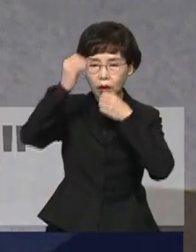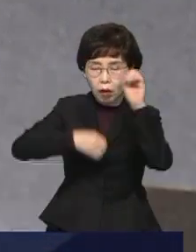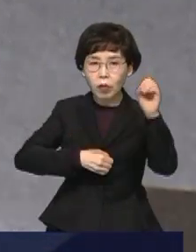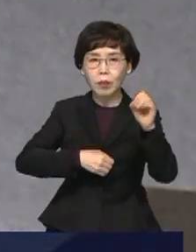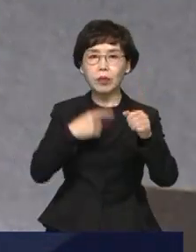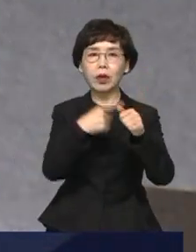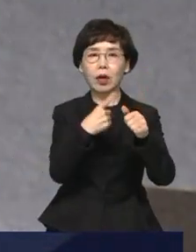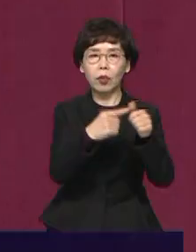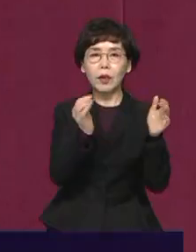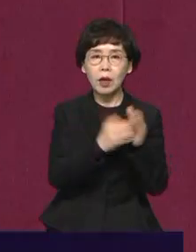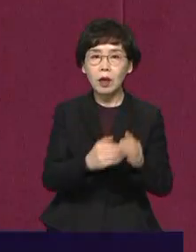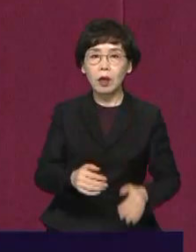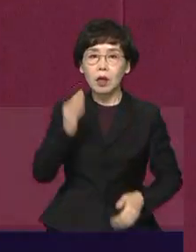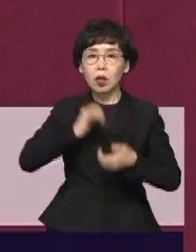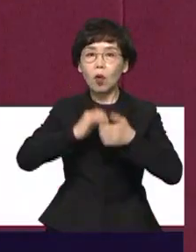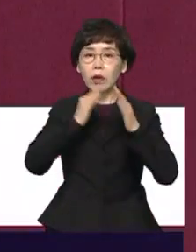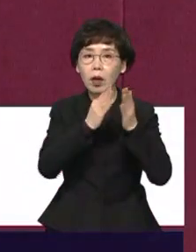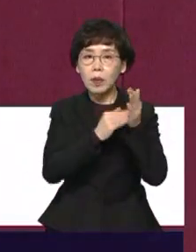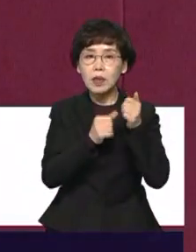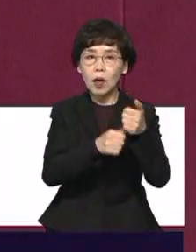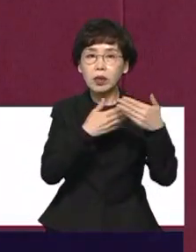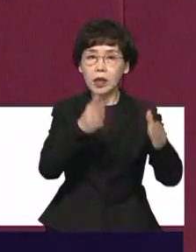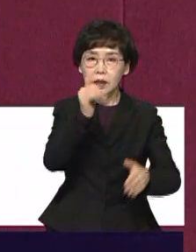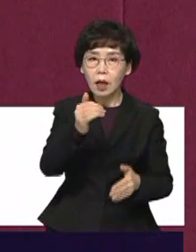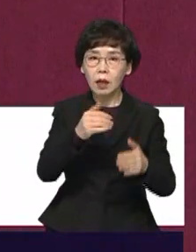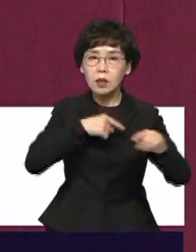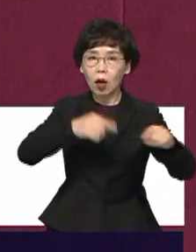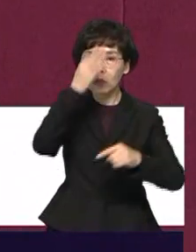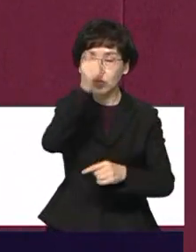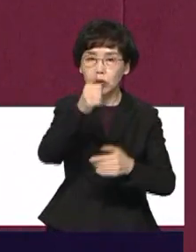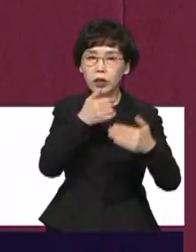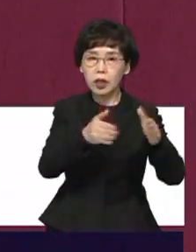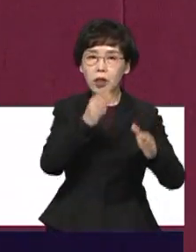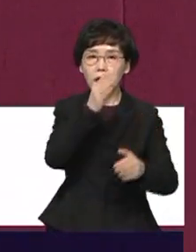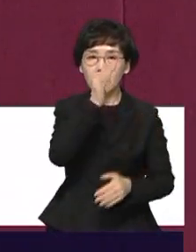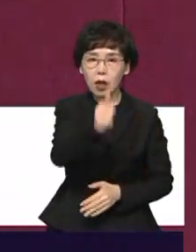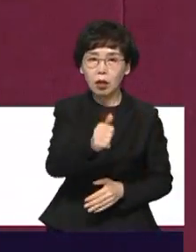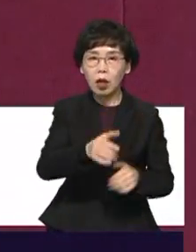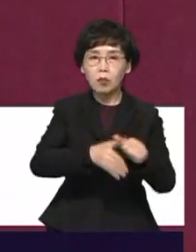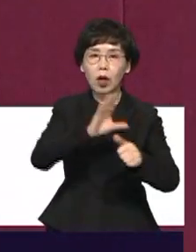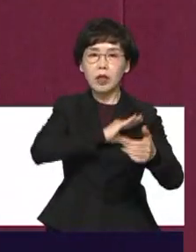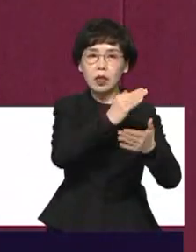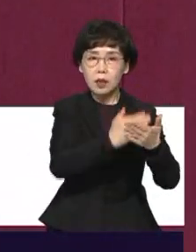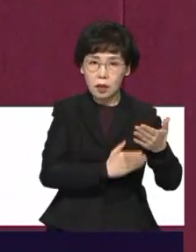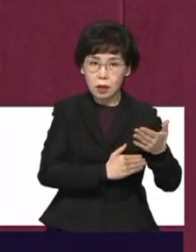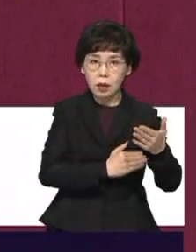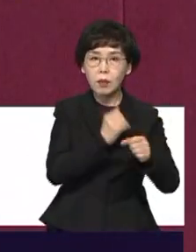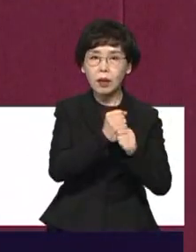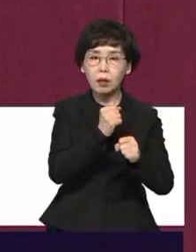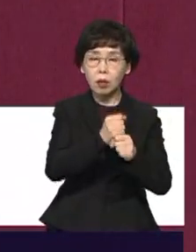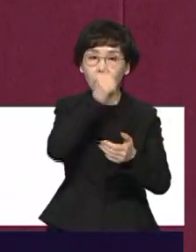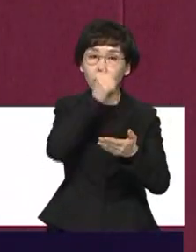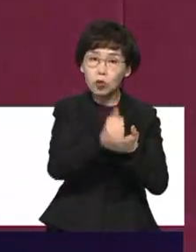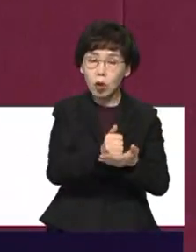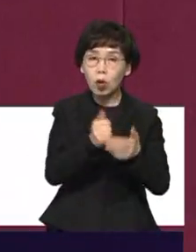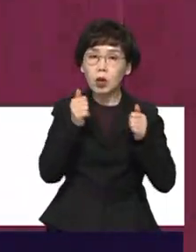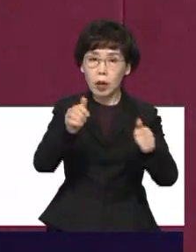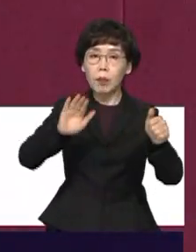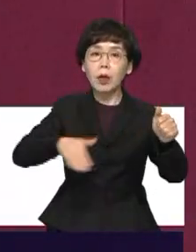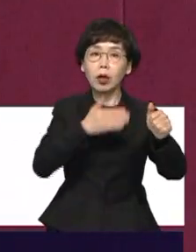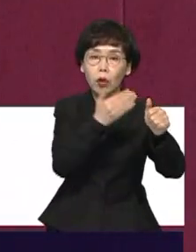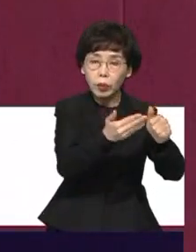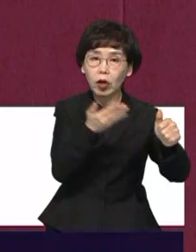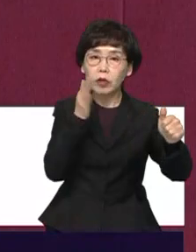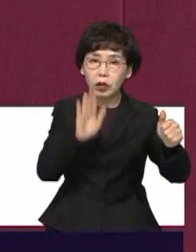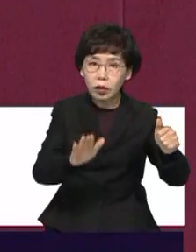날을 세웠습니다. 청와대 비서실장과 정무수석은 블랙리스트를 만들었다는 혐의로 기소되었습니다. 그러는